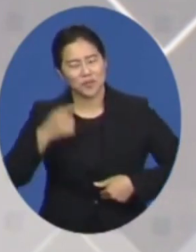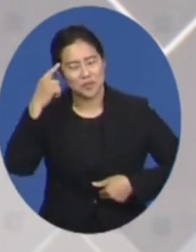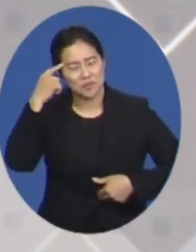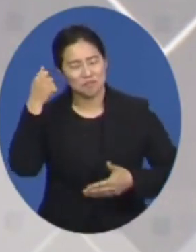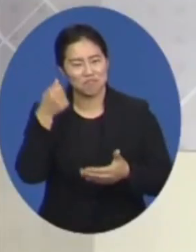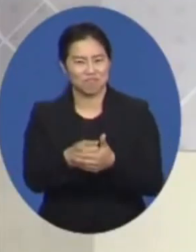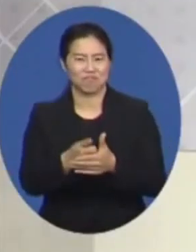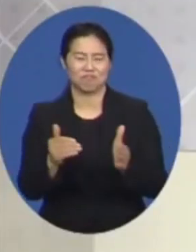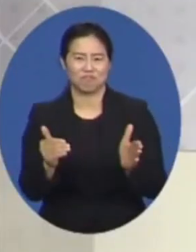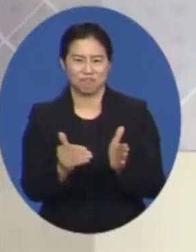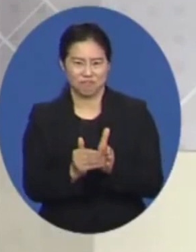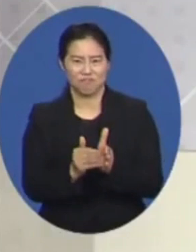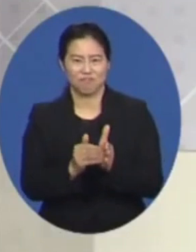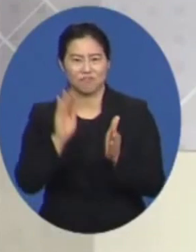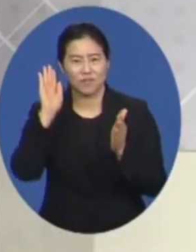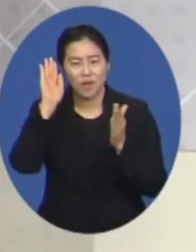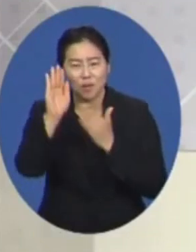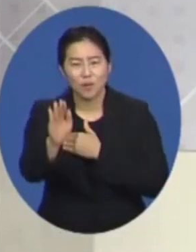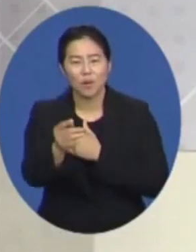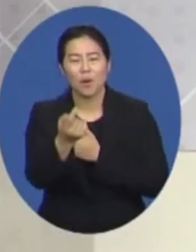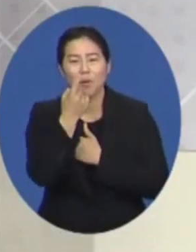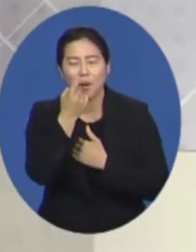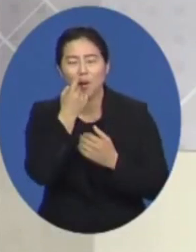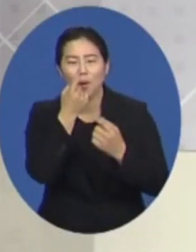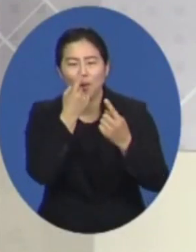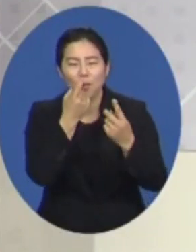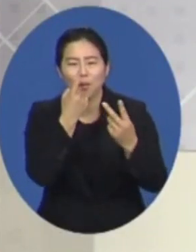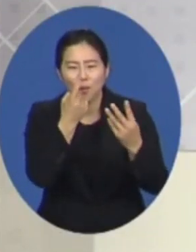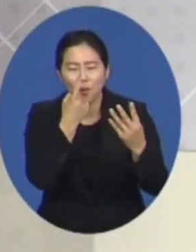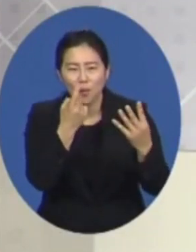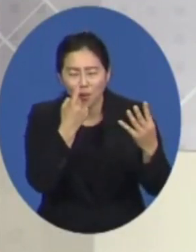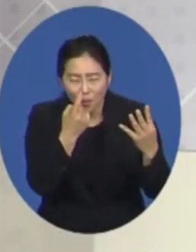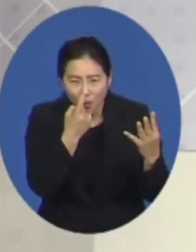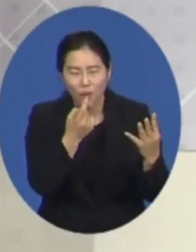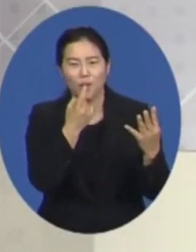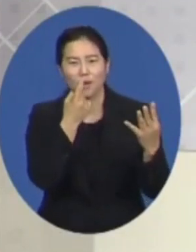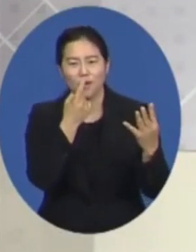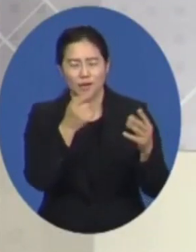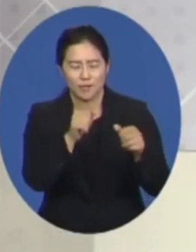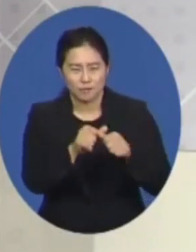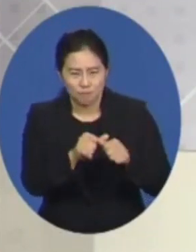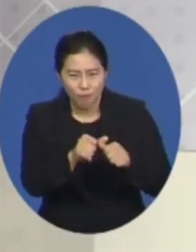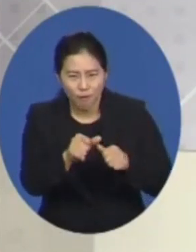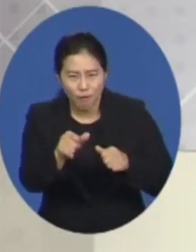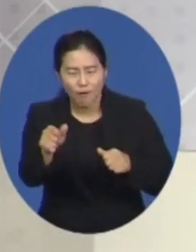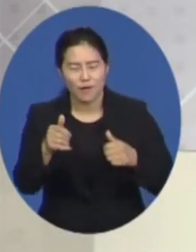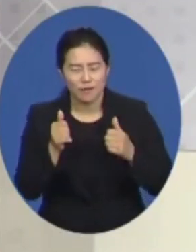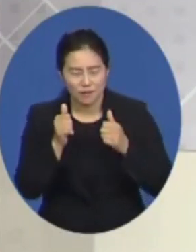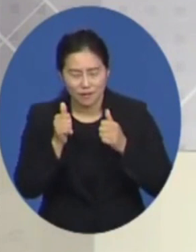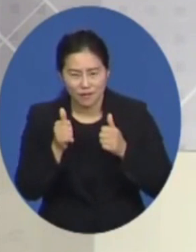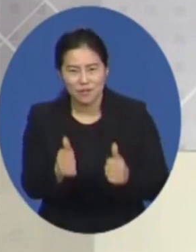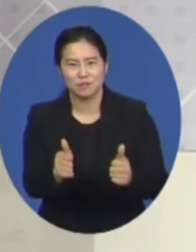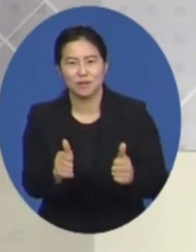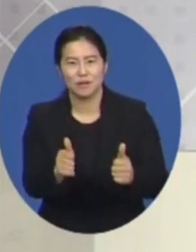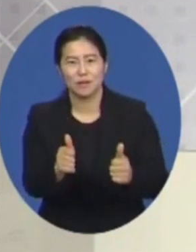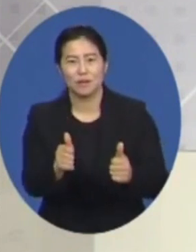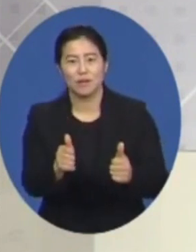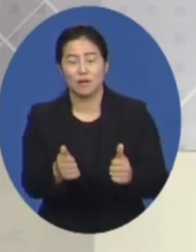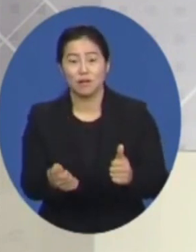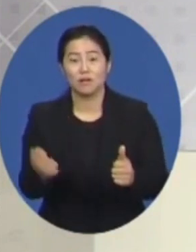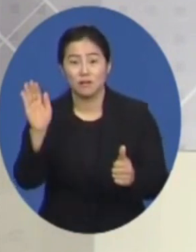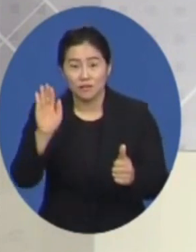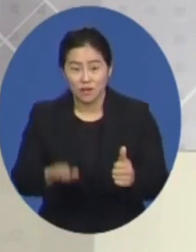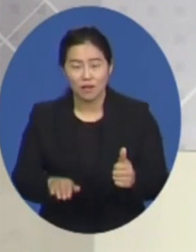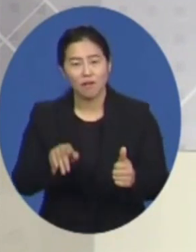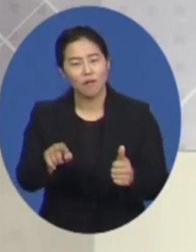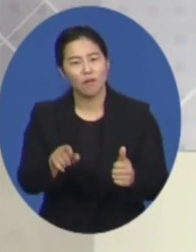했습니다 앞으로 한 가지씩 한가지 한가지 배우면서 극복해 다가가겠습니다 그런데 많이